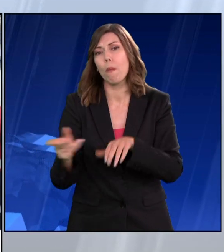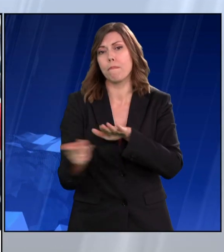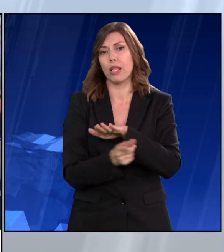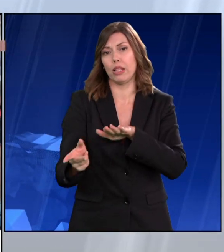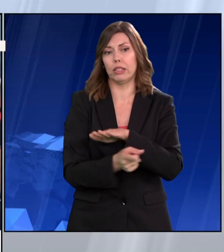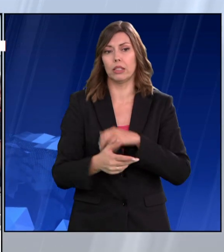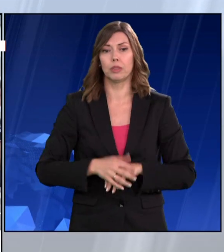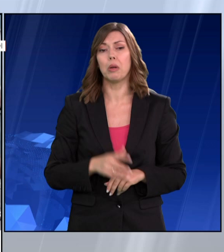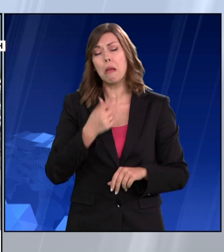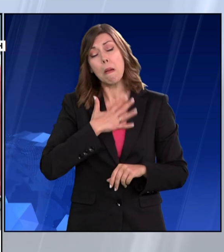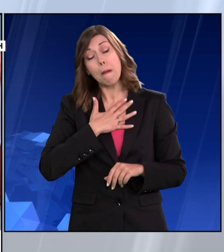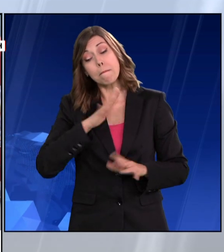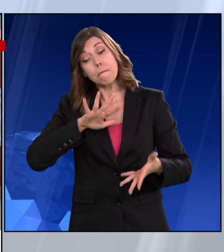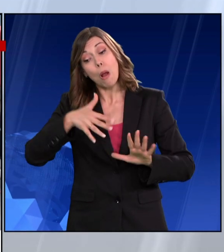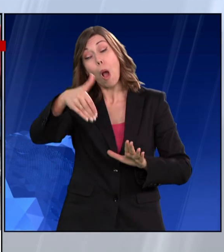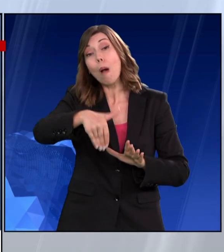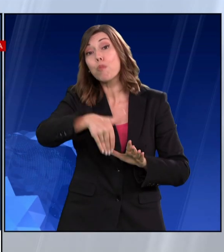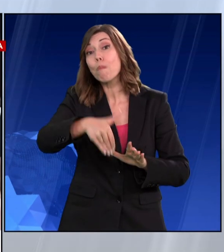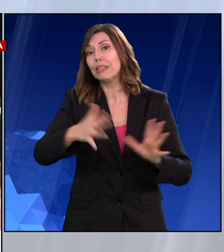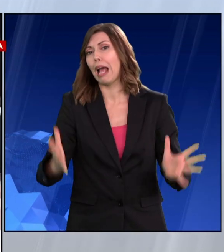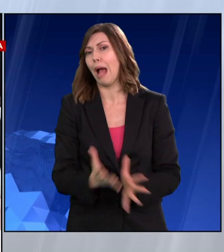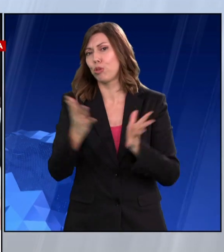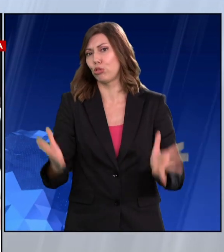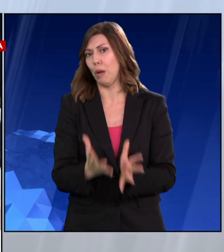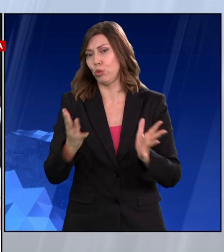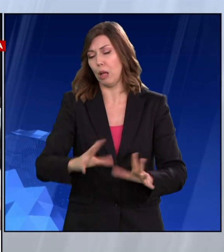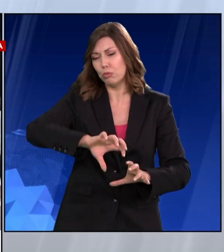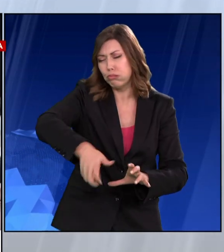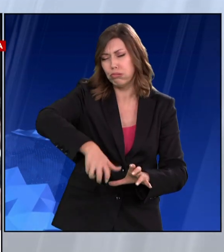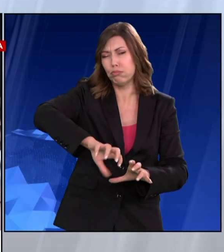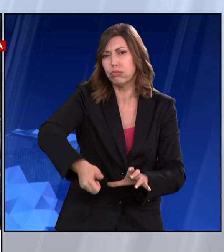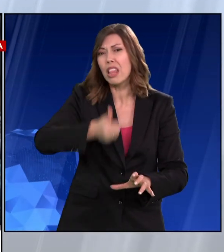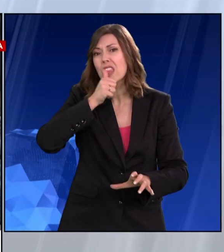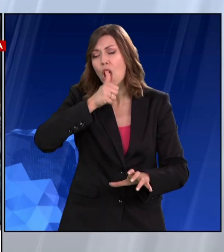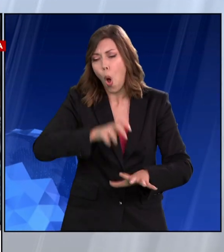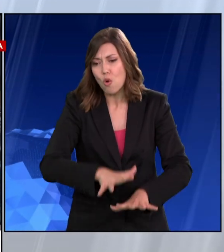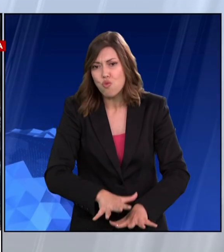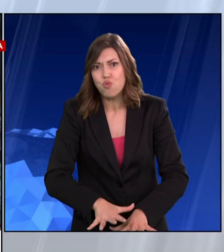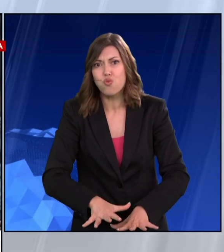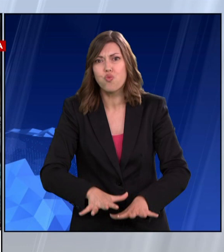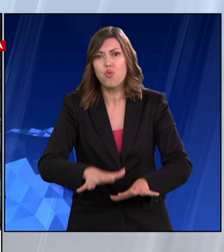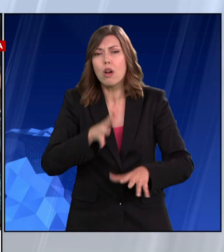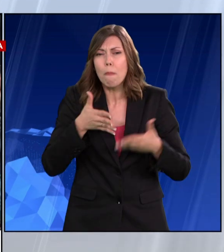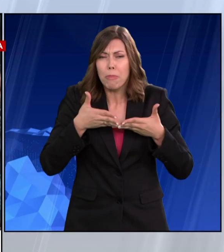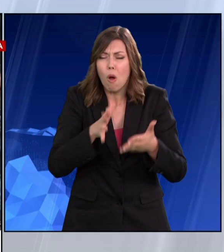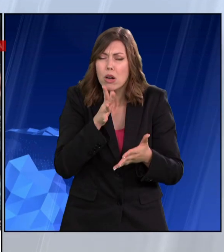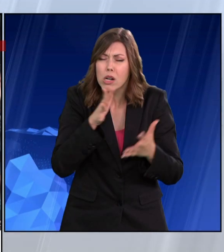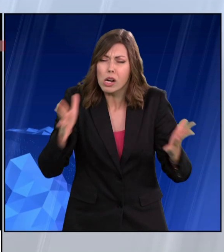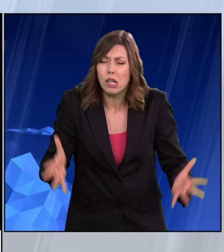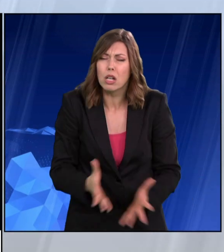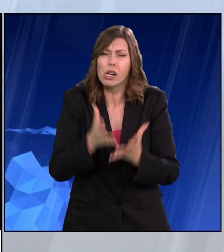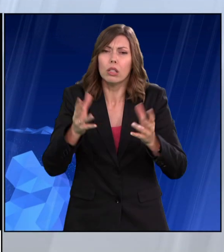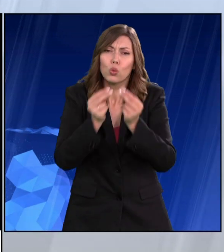μέσα άνοιξε κάποιες βάνες στο μηχανοστάσιο, στο ηλεκτροστάσιο. Είναι το πλοίο, ήταν πολύ παλιό, σάπιο. Γέμισε νερά, γι' αυτό είχε και τις απότομες